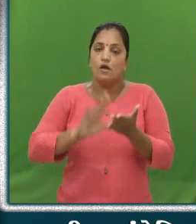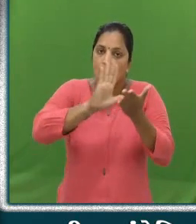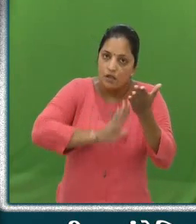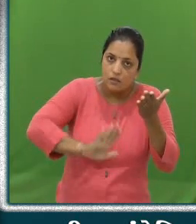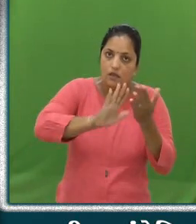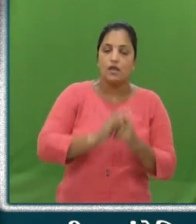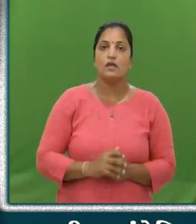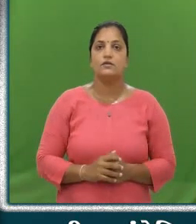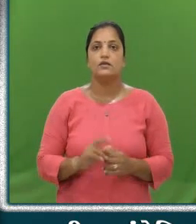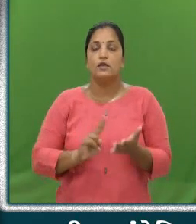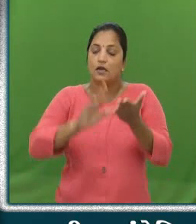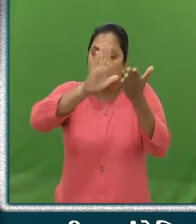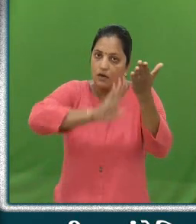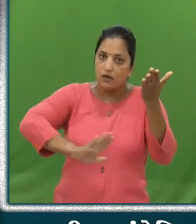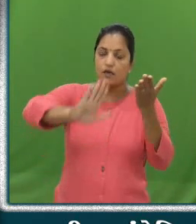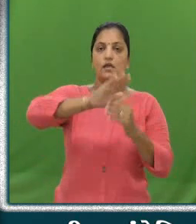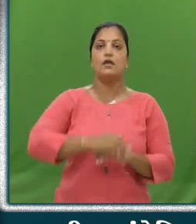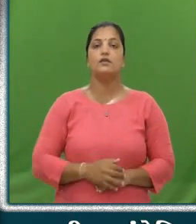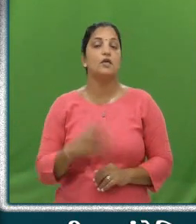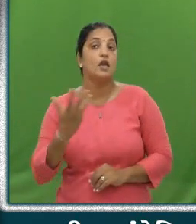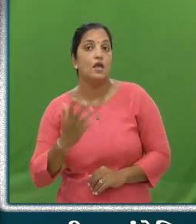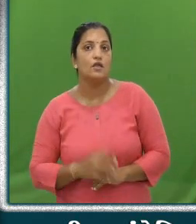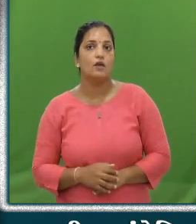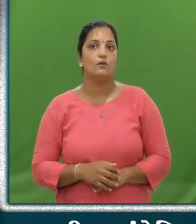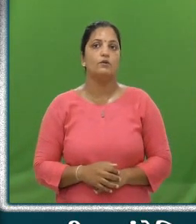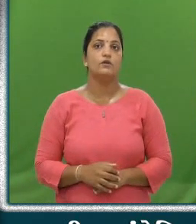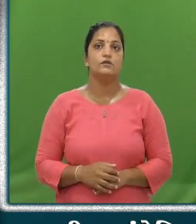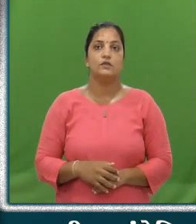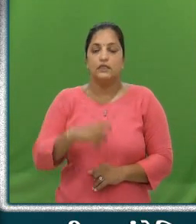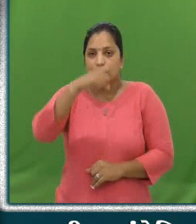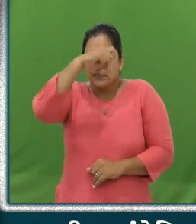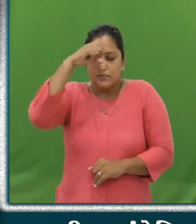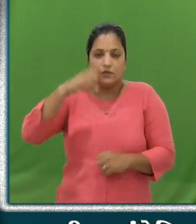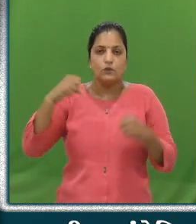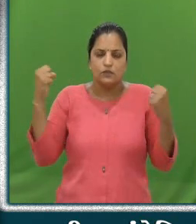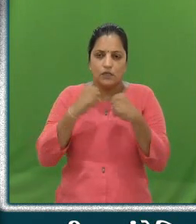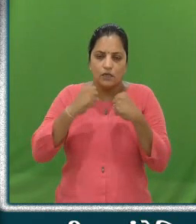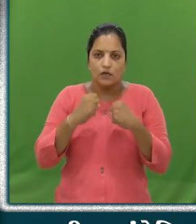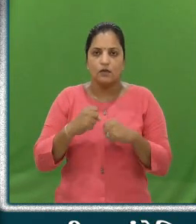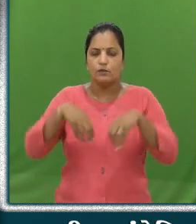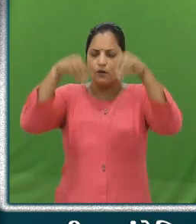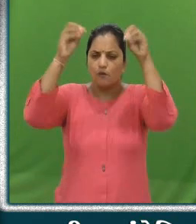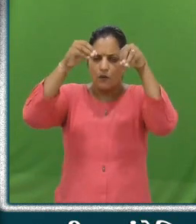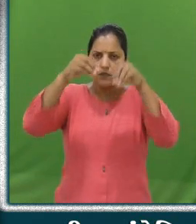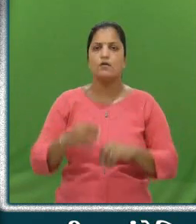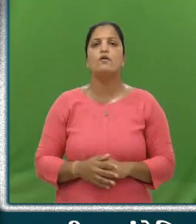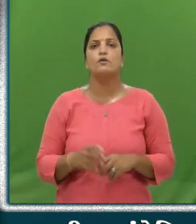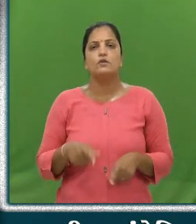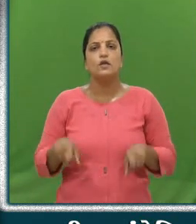વાતાવરણ જે છે એનું એટમોસ્ફિયર કે વાતાવરણ કેવું છે વાતાવરણ ઉષ્મ છે શીત છે આ વાતાવરણ જે